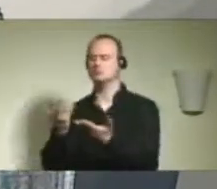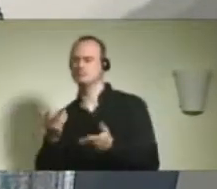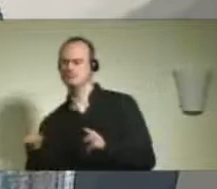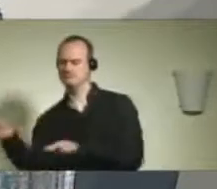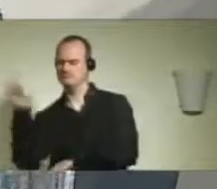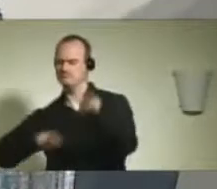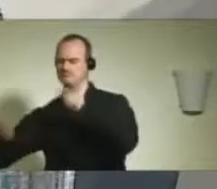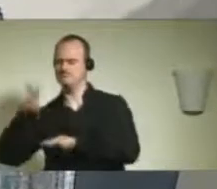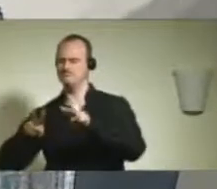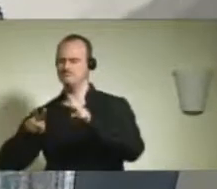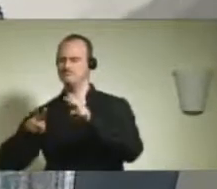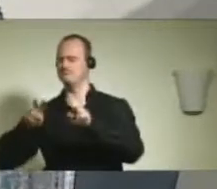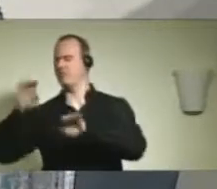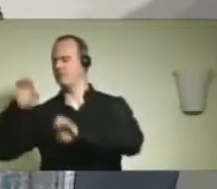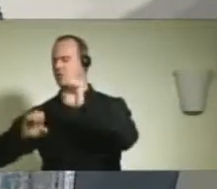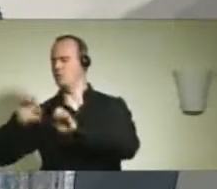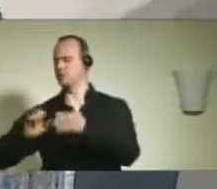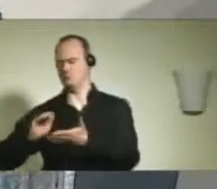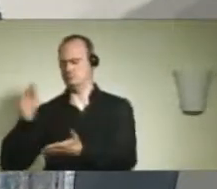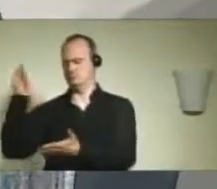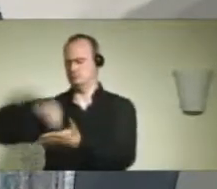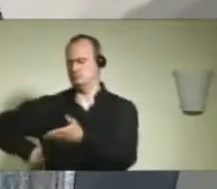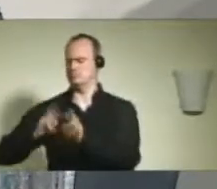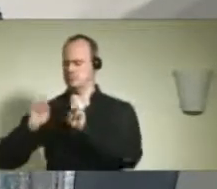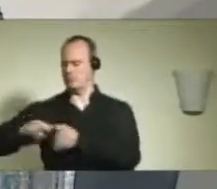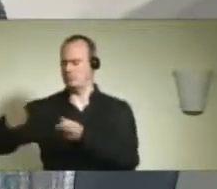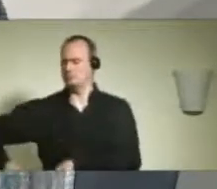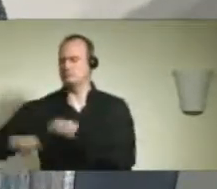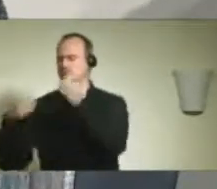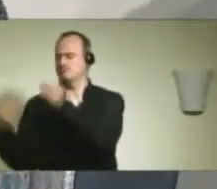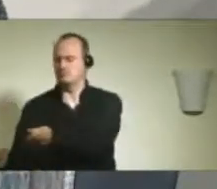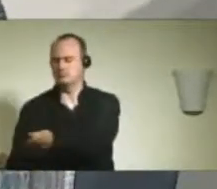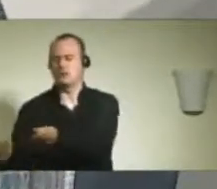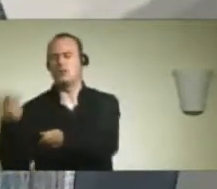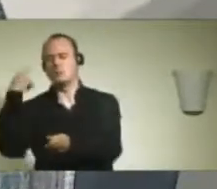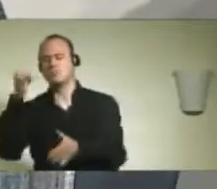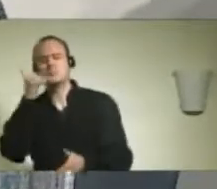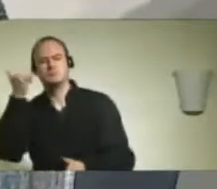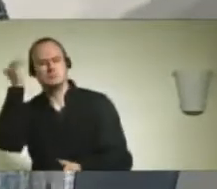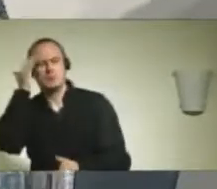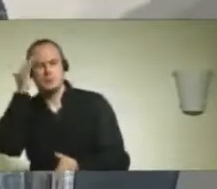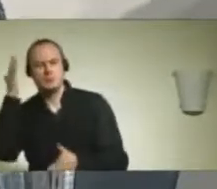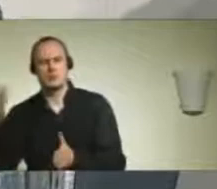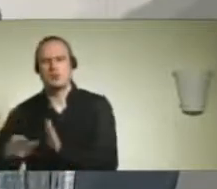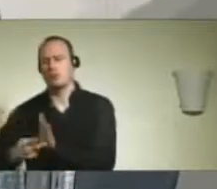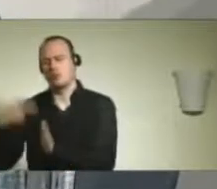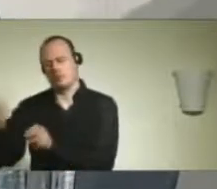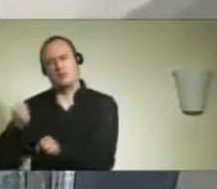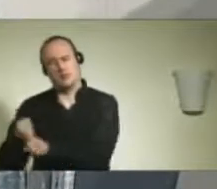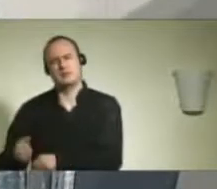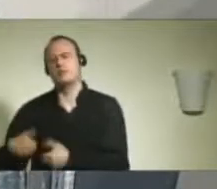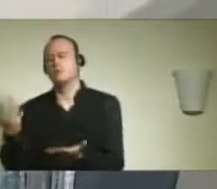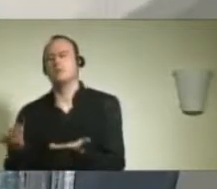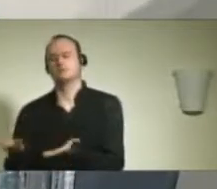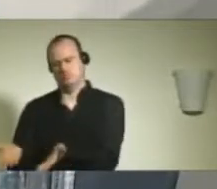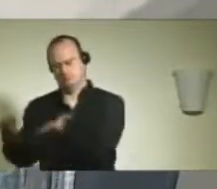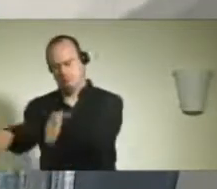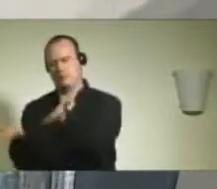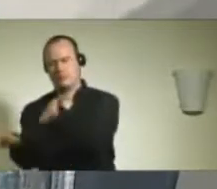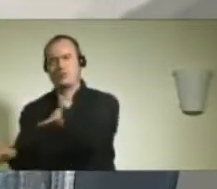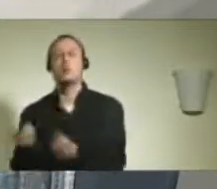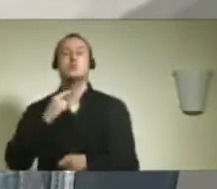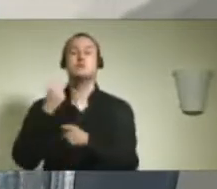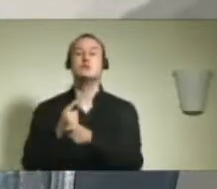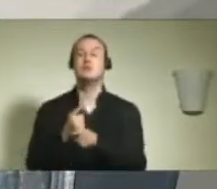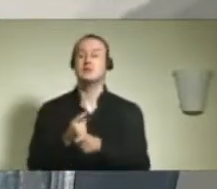Et il y a des programmes de formation et on insiste pour demander telle et telle formation, et d'où la création de cette école de